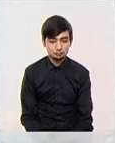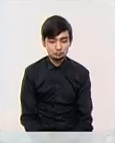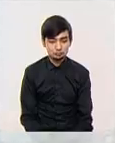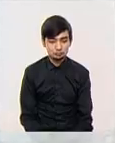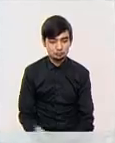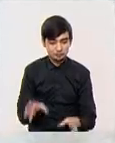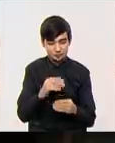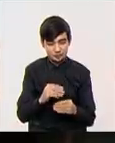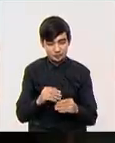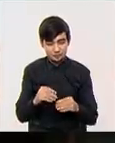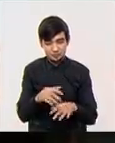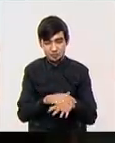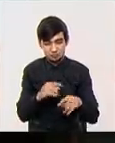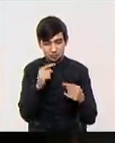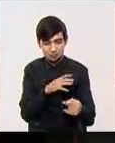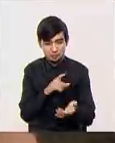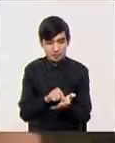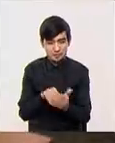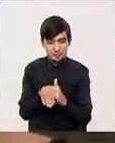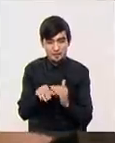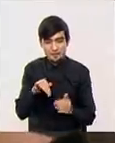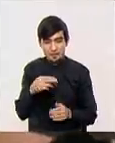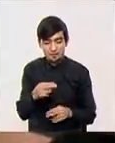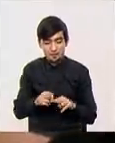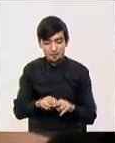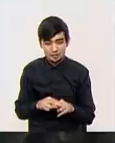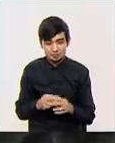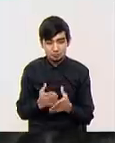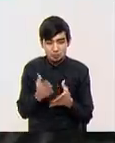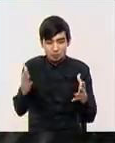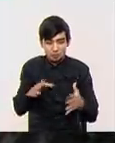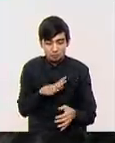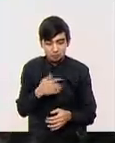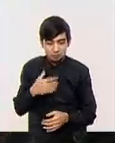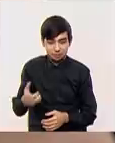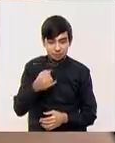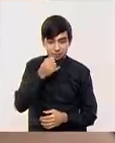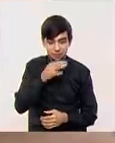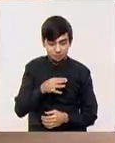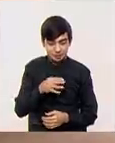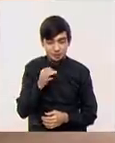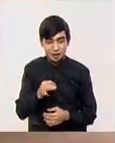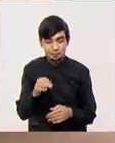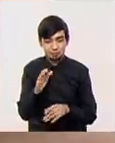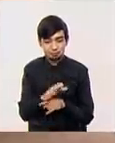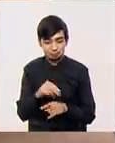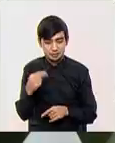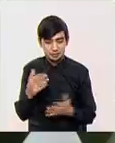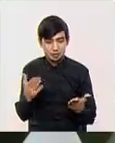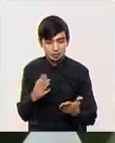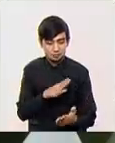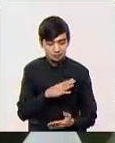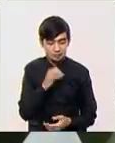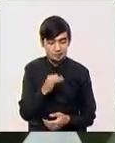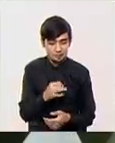Бүкіл қоғам қарсы болған зейнетақы қорындағы ақшаның шекті мөлшерін арттыру бойынша президент қандай тапсырма берді?